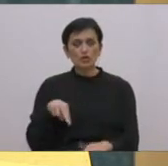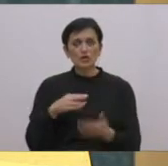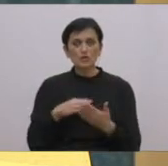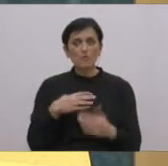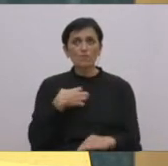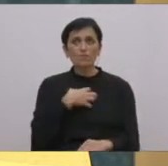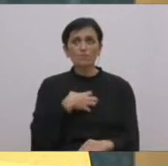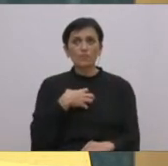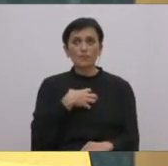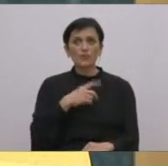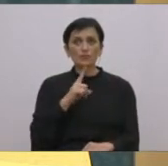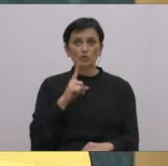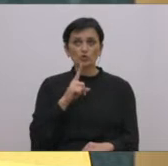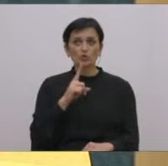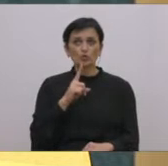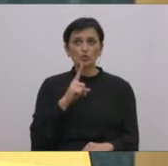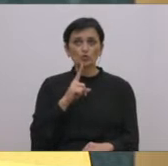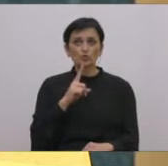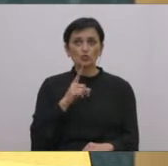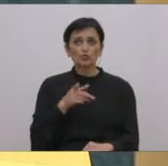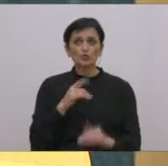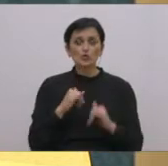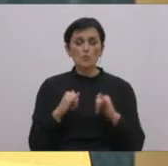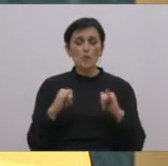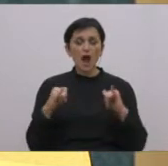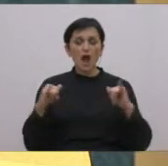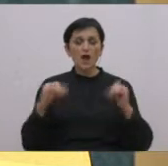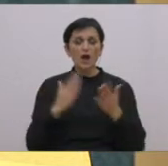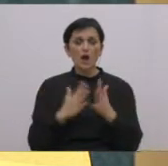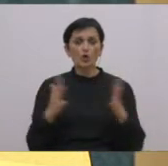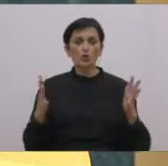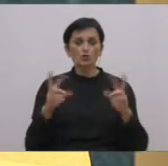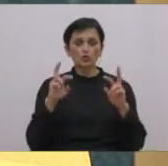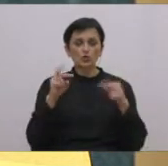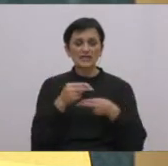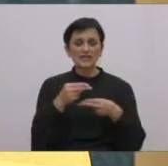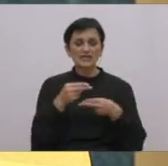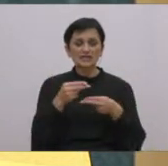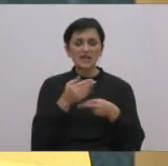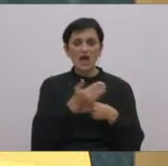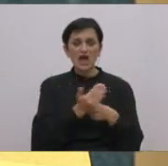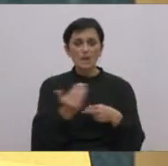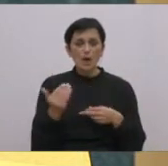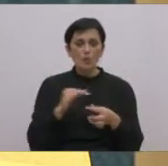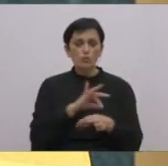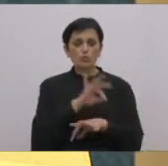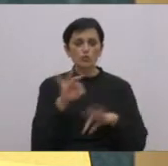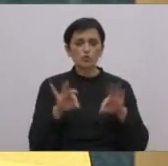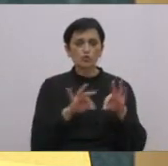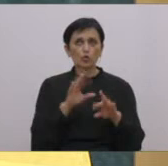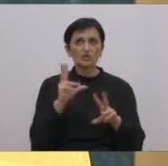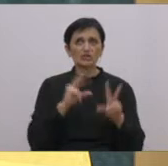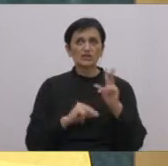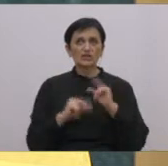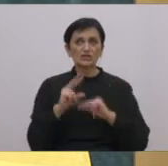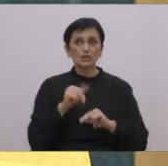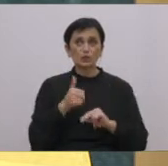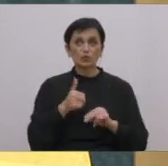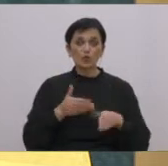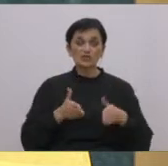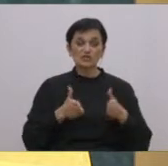მნიშვნელოვანია ის, რომ საკმაოდ ასე ვთქვათ, ფართო არის თემატიკა ამ პროექტების, რომელიც ითვალისწინებს როგორც